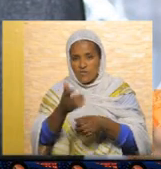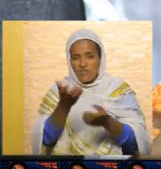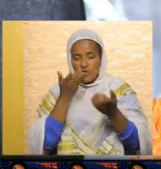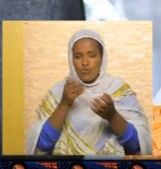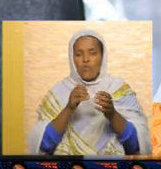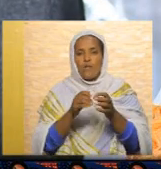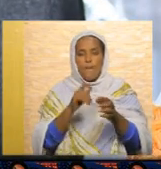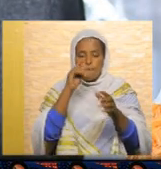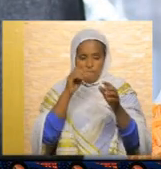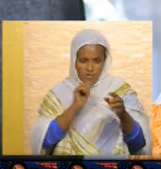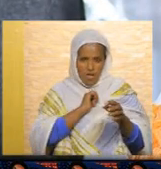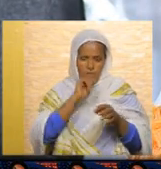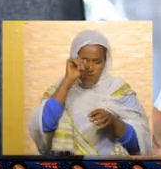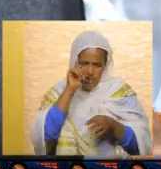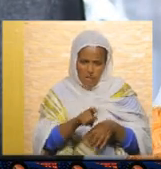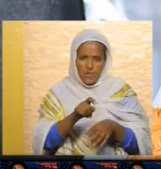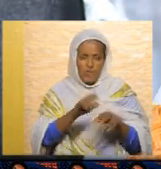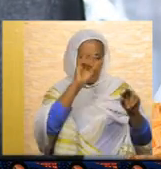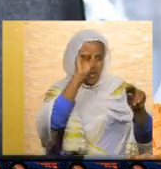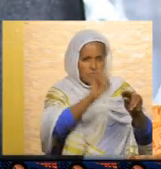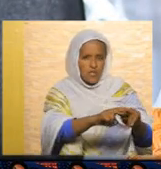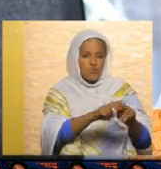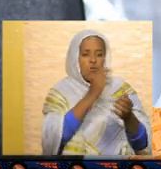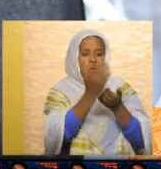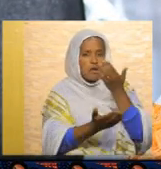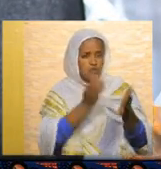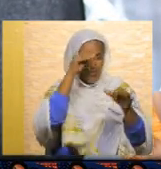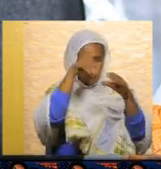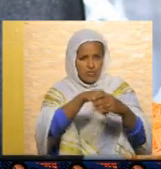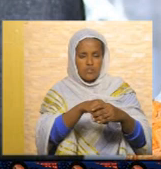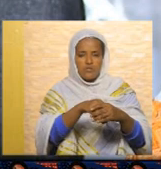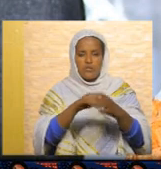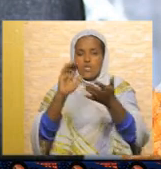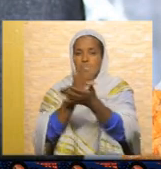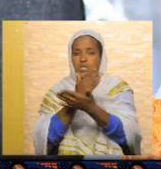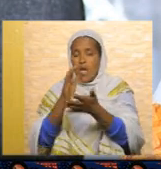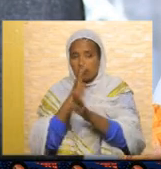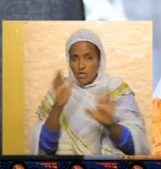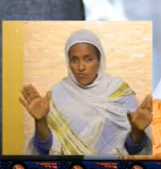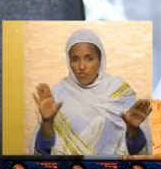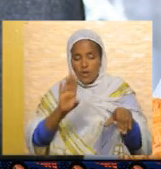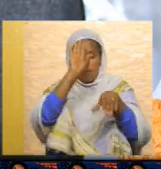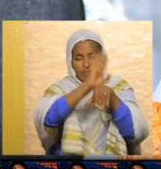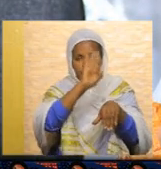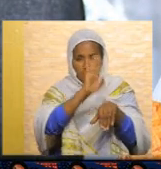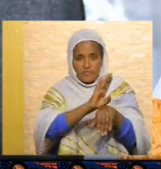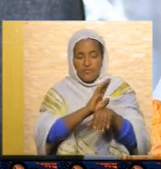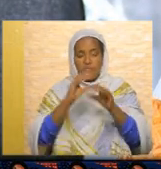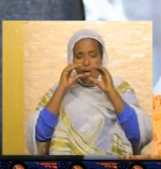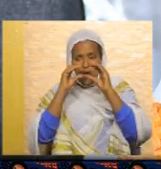ነገር በተገባላቸው በተቀመጠላቸው አገልግሎት ውስጥ እንዳይሳተፉ፣ ከቤተ